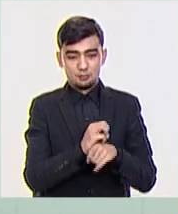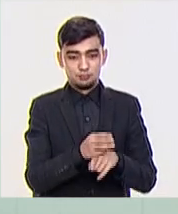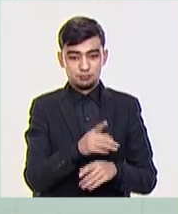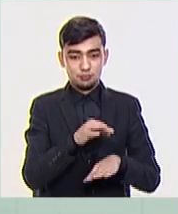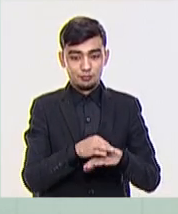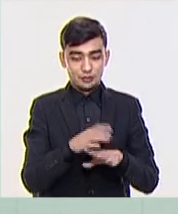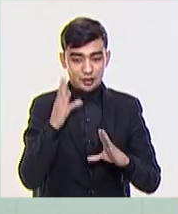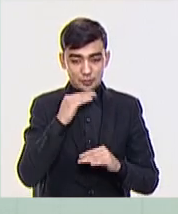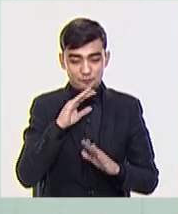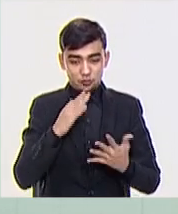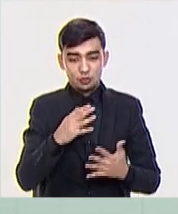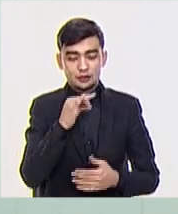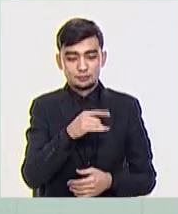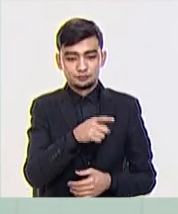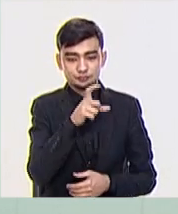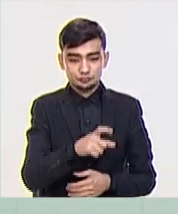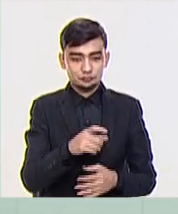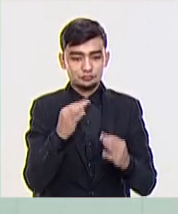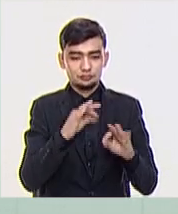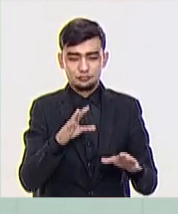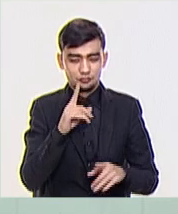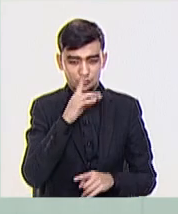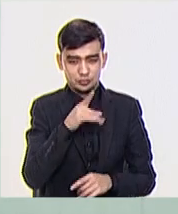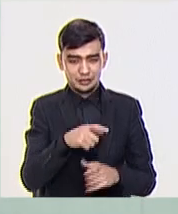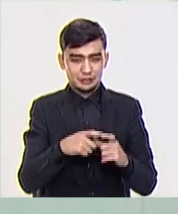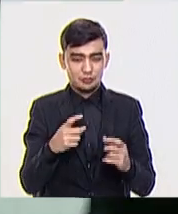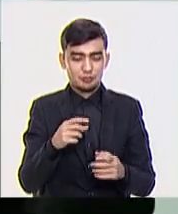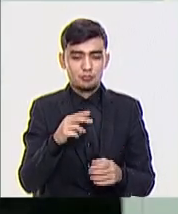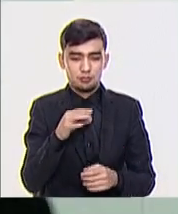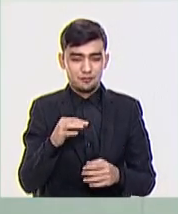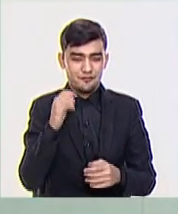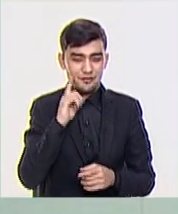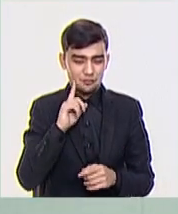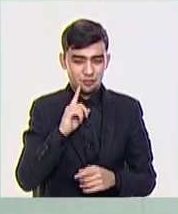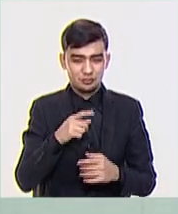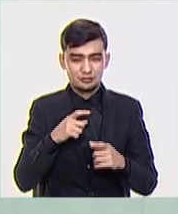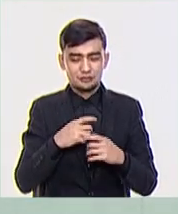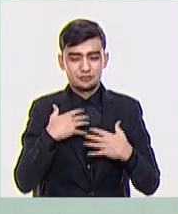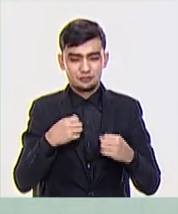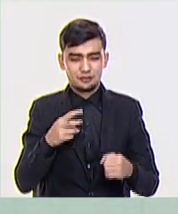коронавируса, то этому человеку не разрешат сдавать экзамены, пока он не выздоровеет.